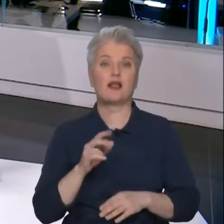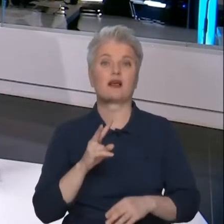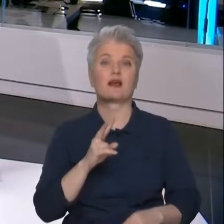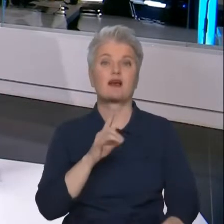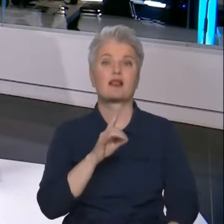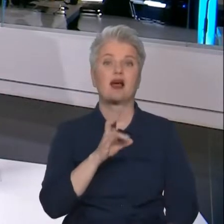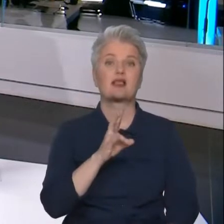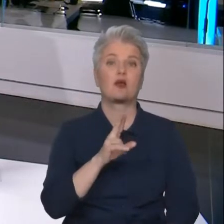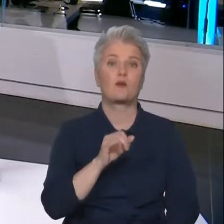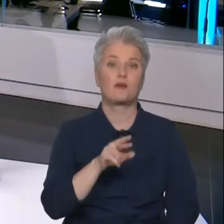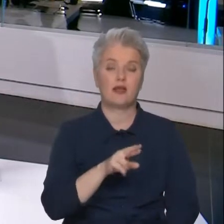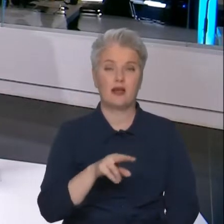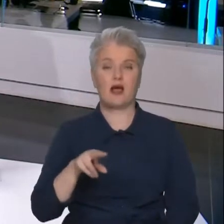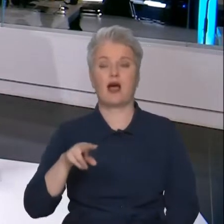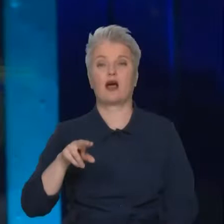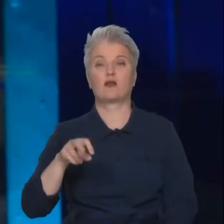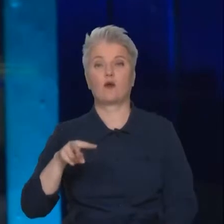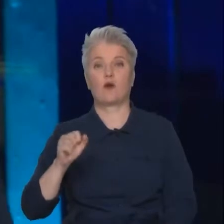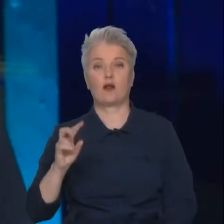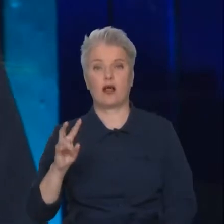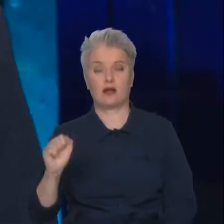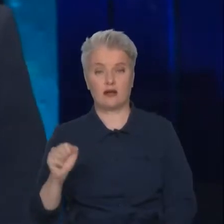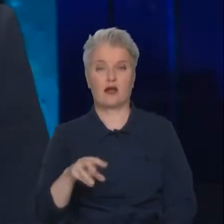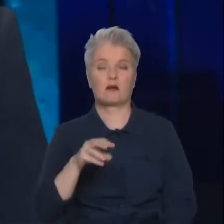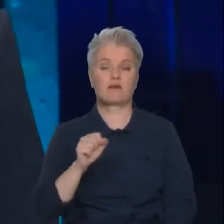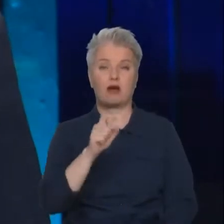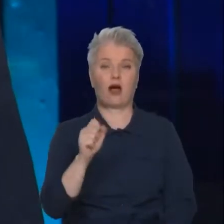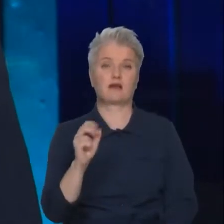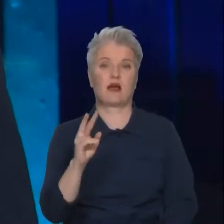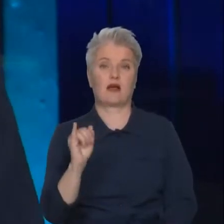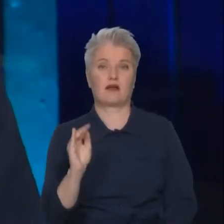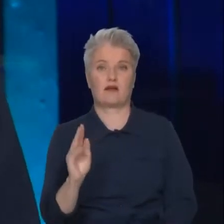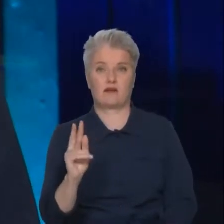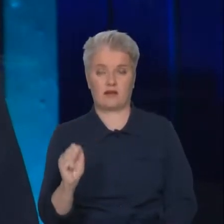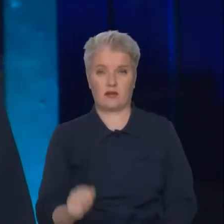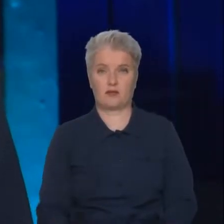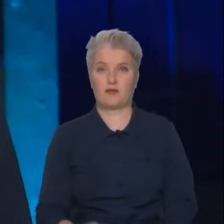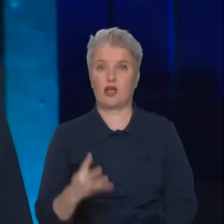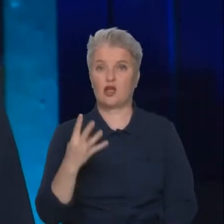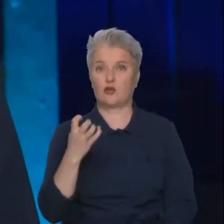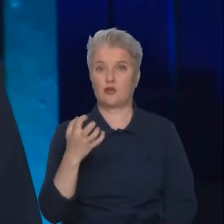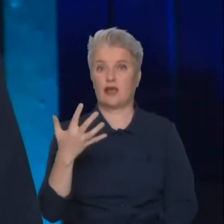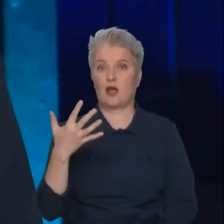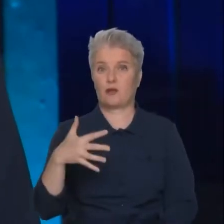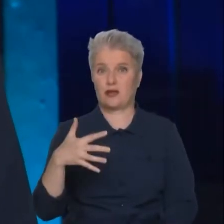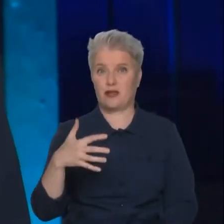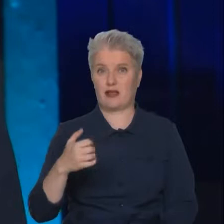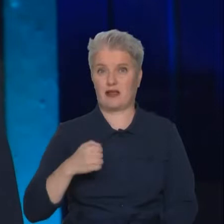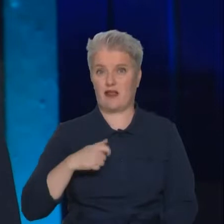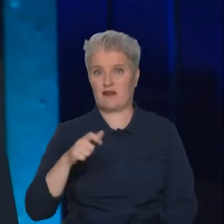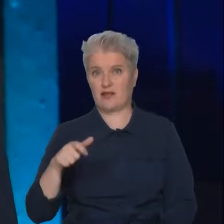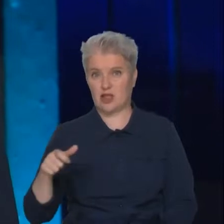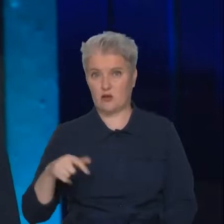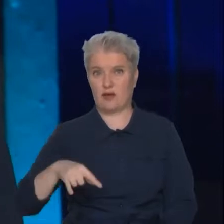Дмитрівку, Долину та Мазанівку. Ще 450 своїх військових, літак та гелікоптер за